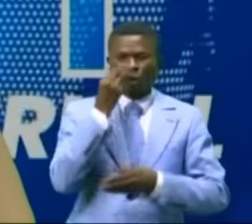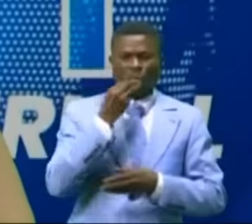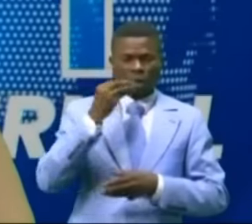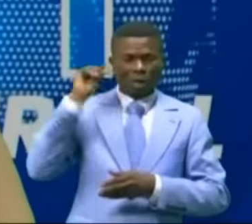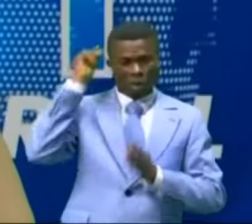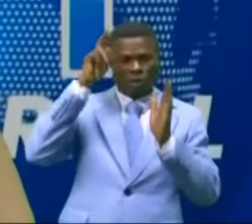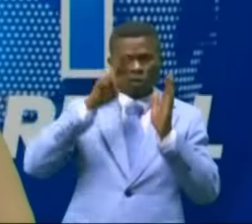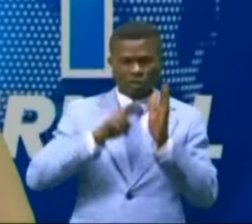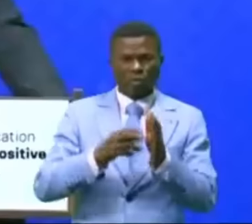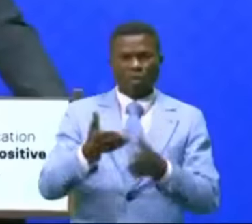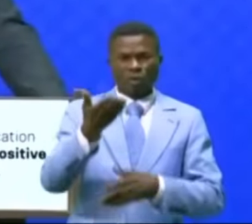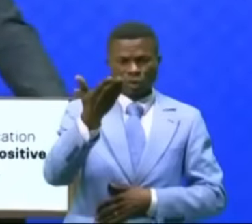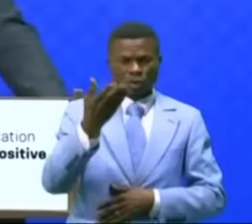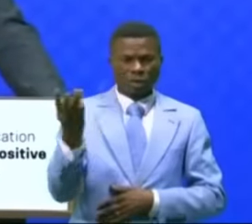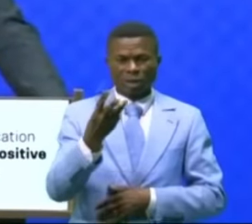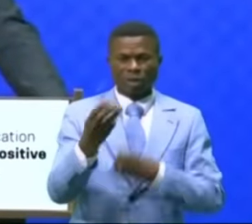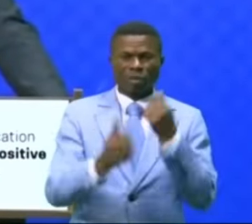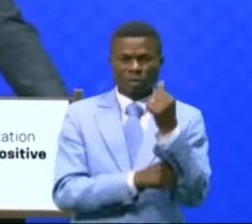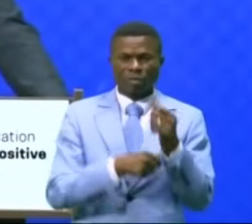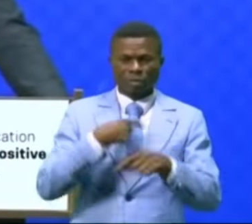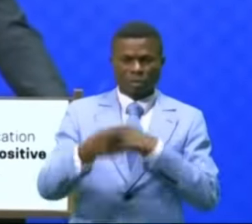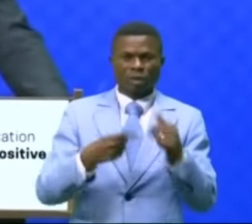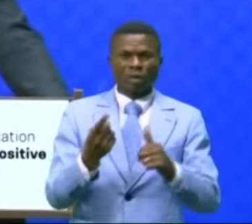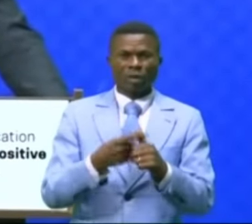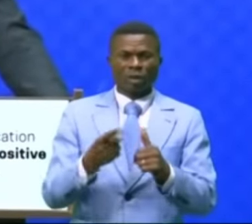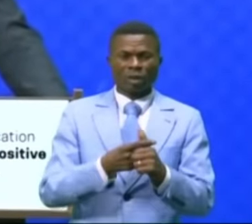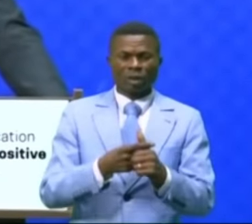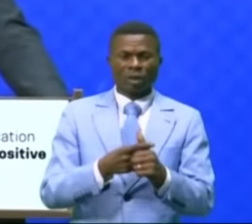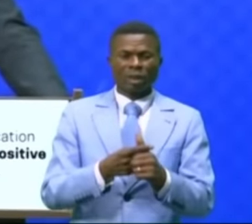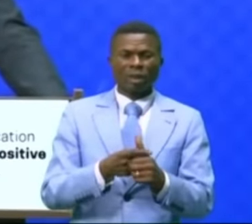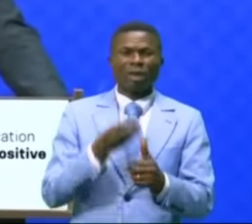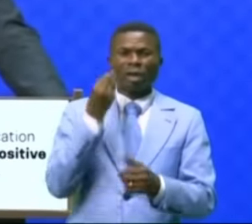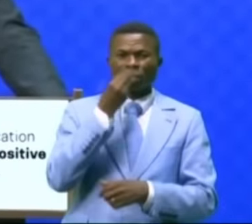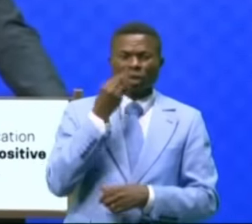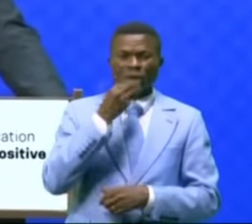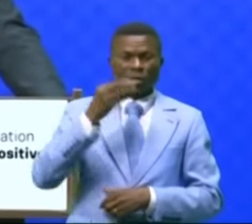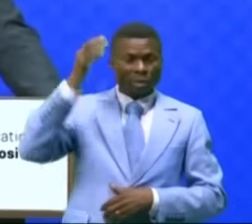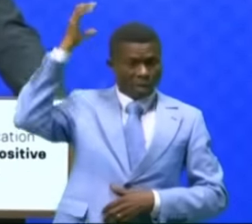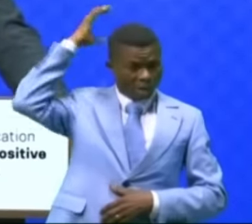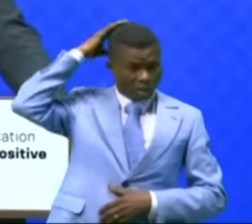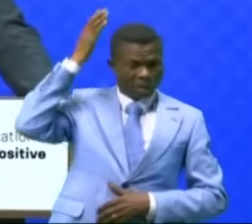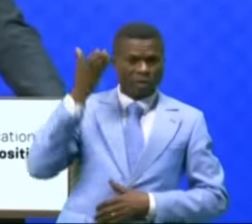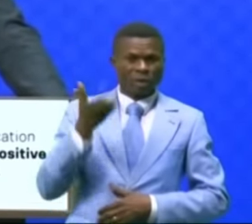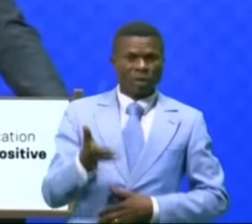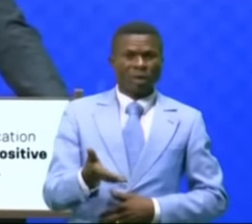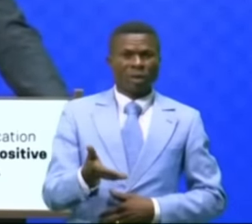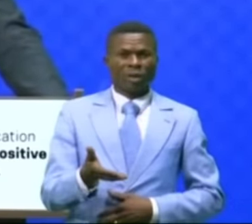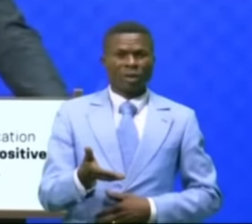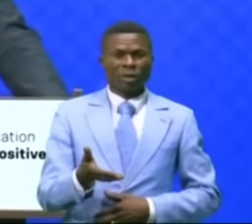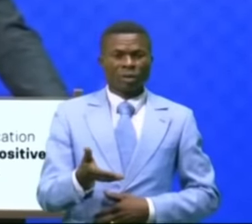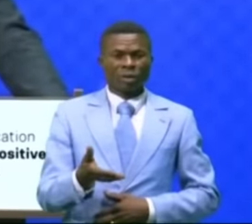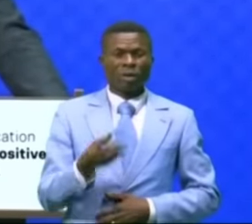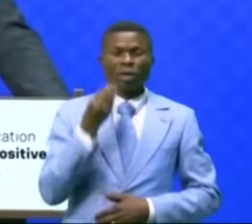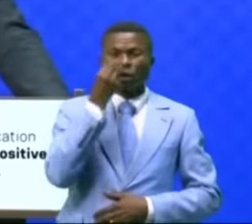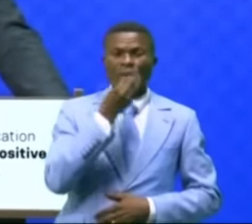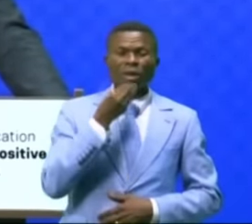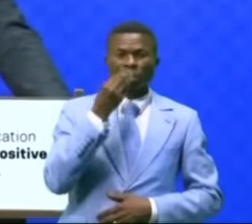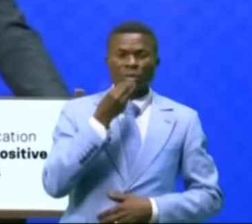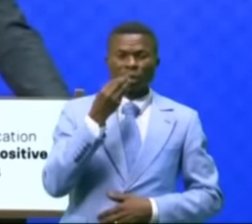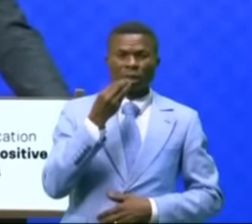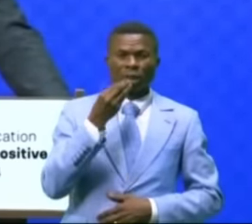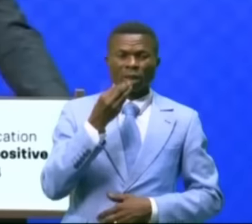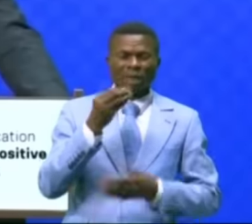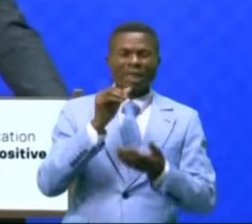Extrait. Je vais commencer par les propos du cardinal. C'est des propos qui sont